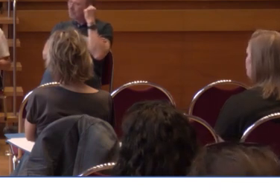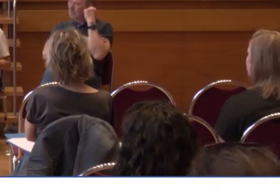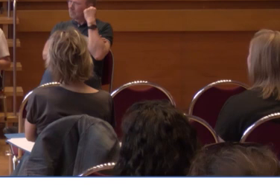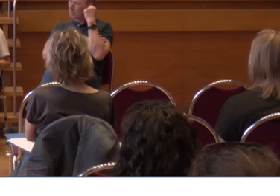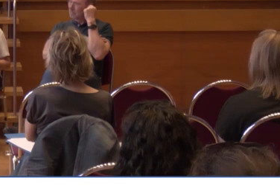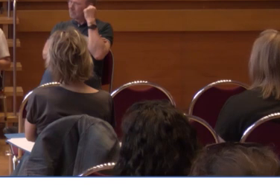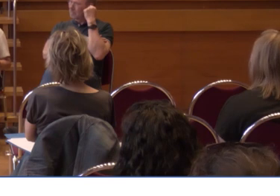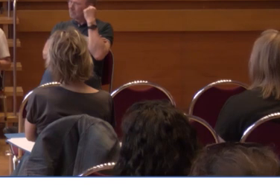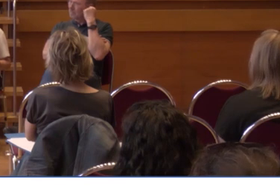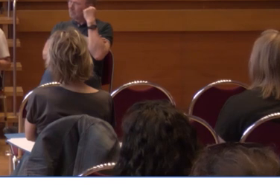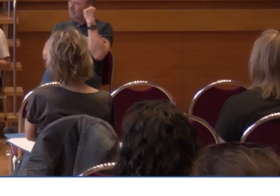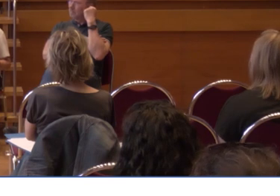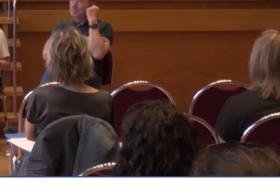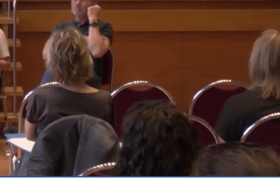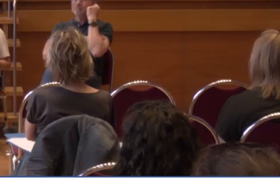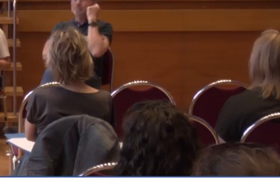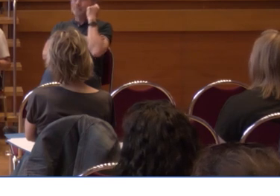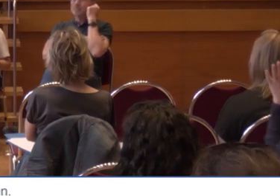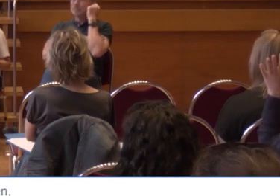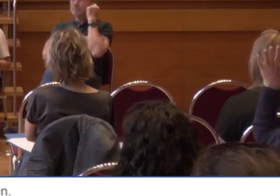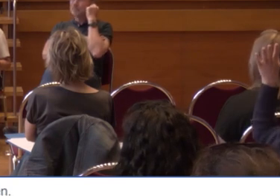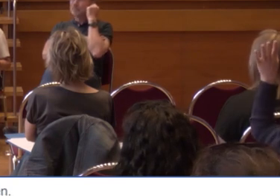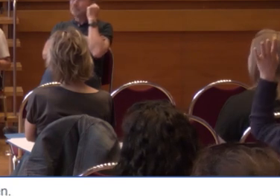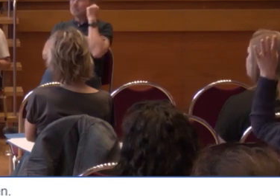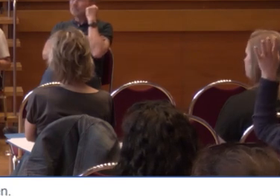es ist auch einiges schon auf dem Weg